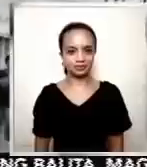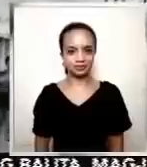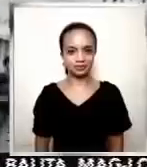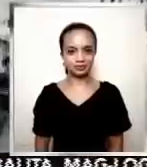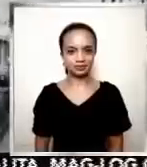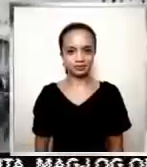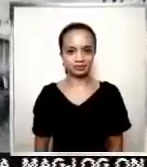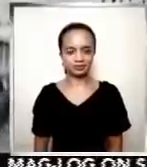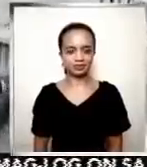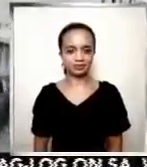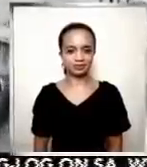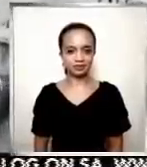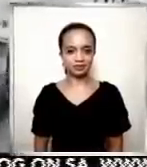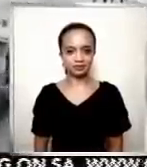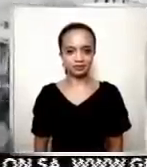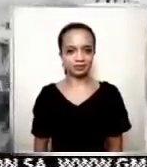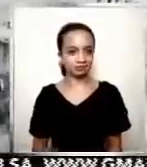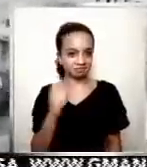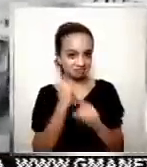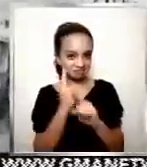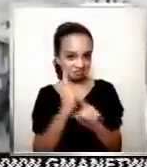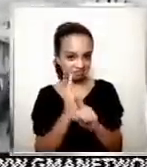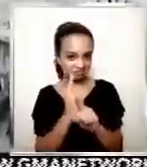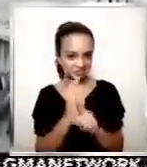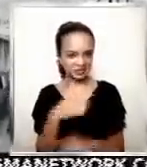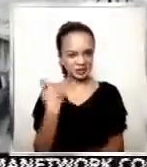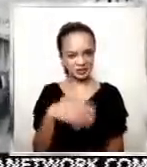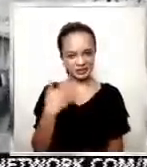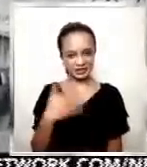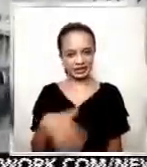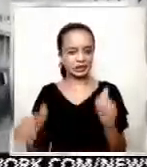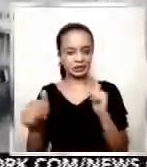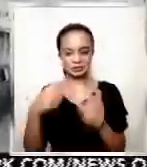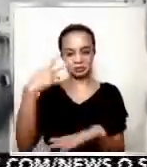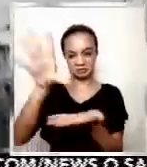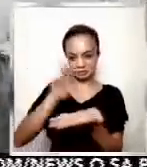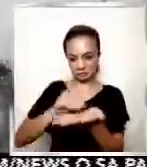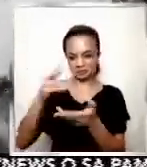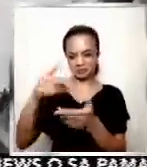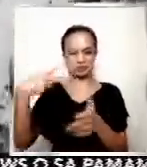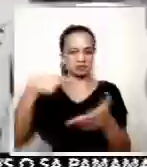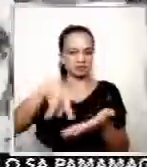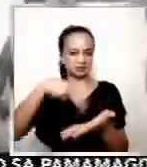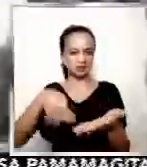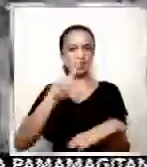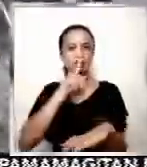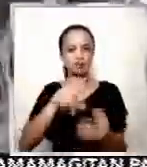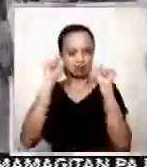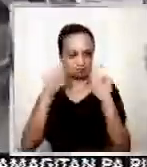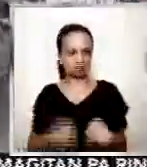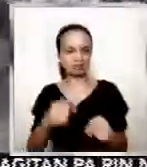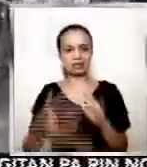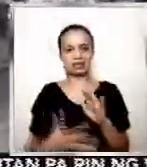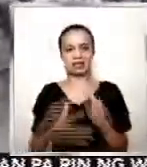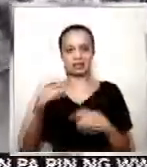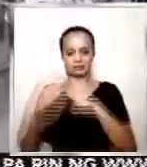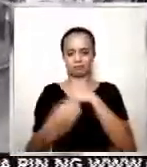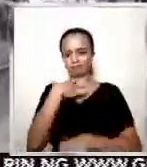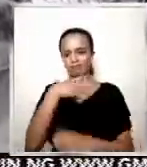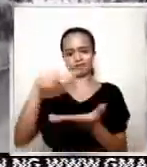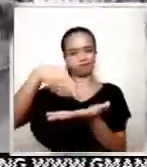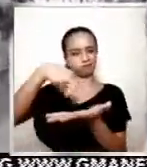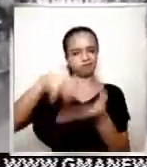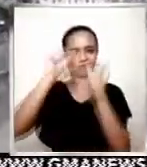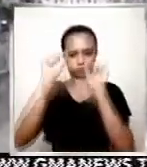O diba? Kung koryo at koryo lang, talaga namang mapapaindak ka. Mapapasabay sa pag-sway